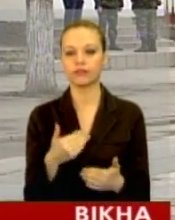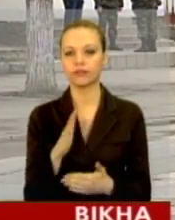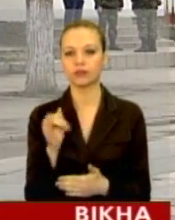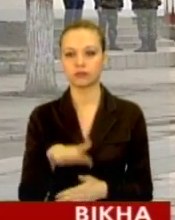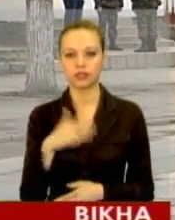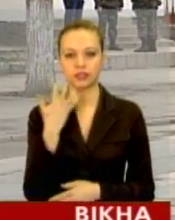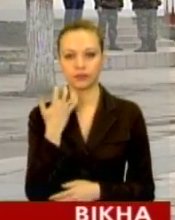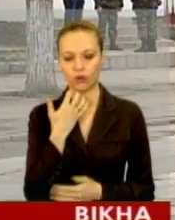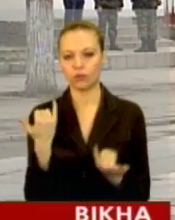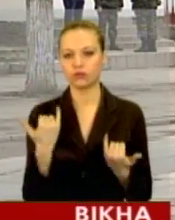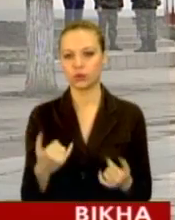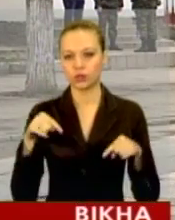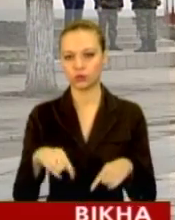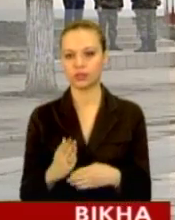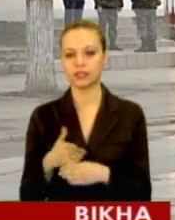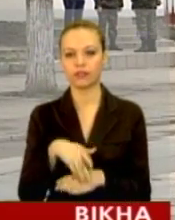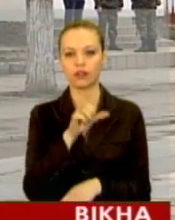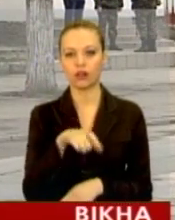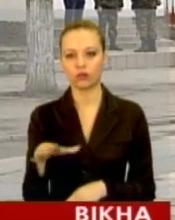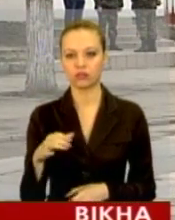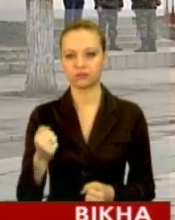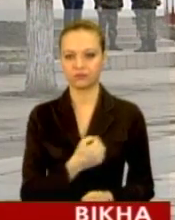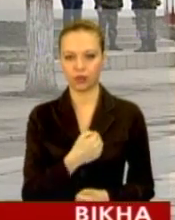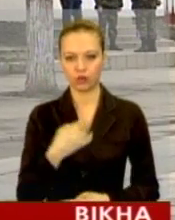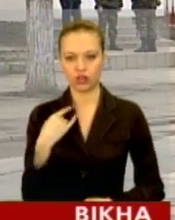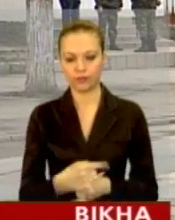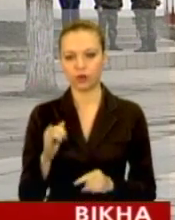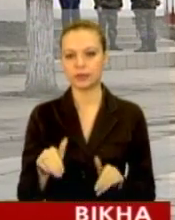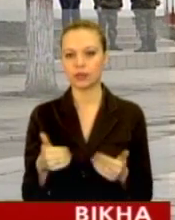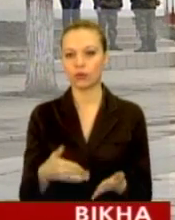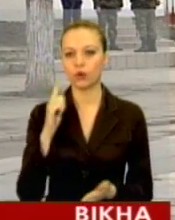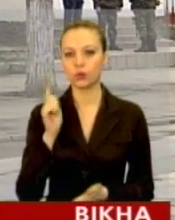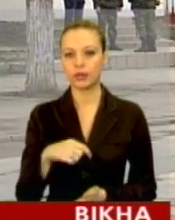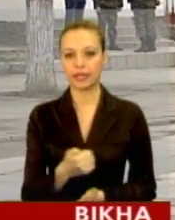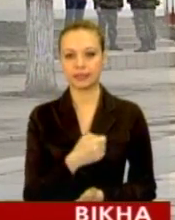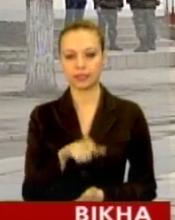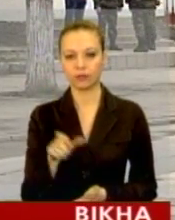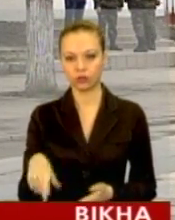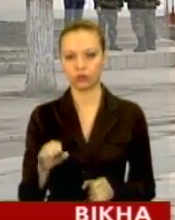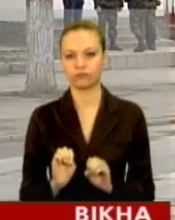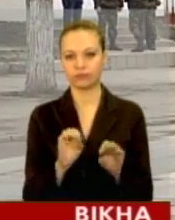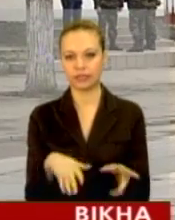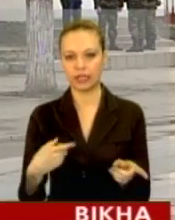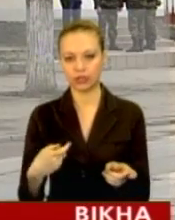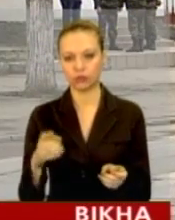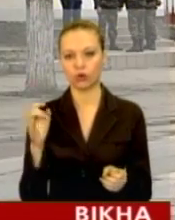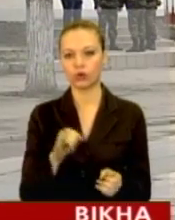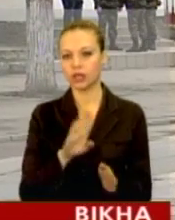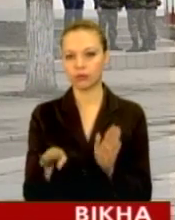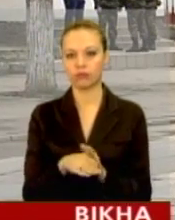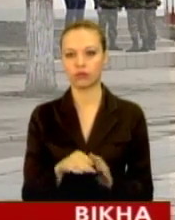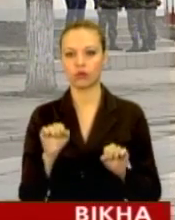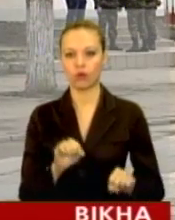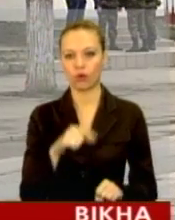у Сімферополі. Сьогодні сюди завітали люди у камуфляжній формі та запропонували українським військовим здати зброю та перейти під охорону